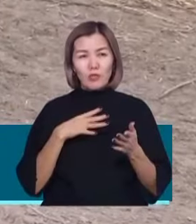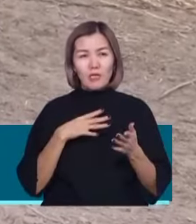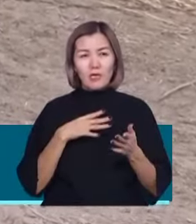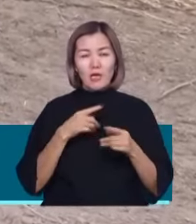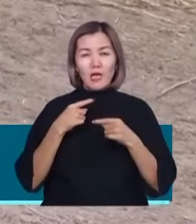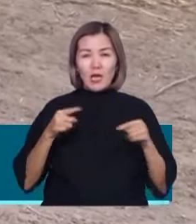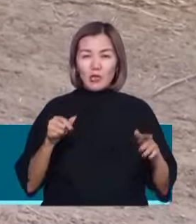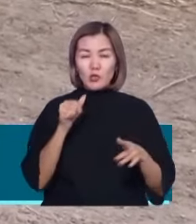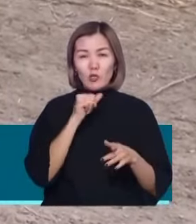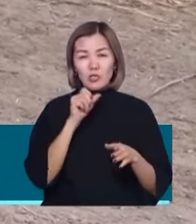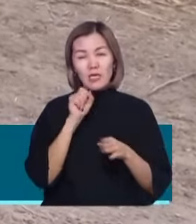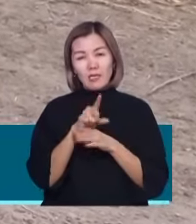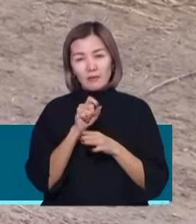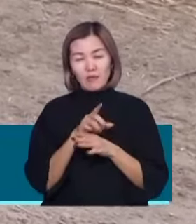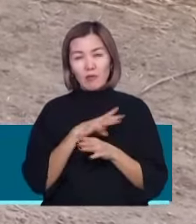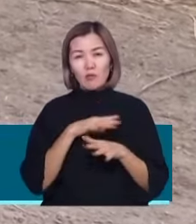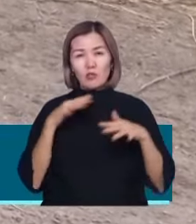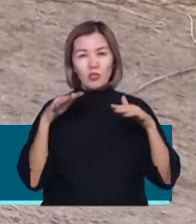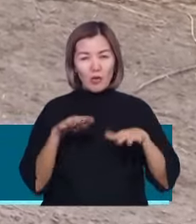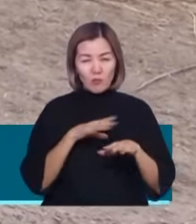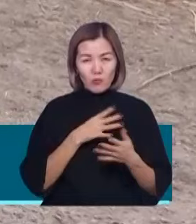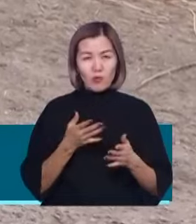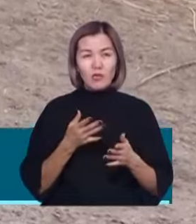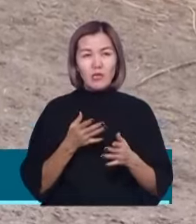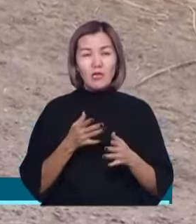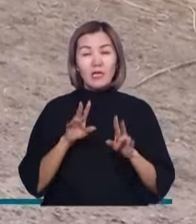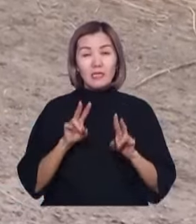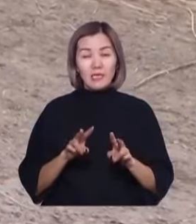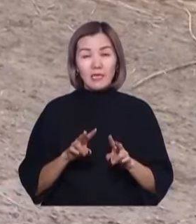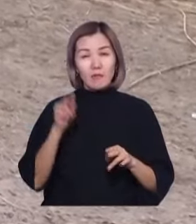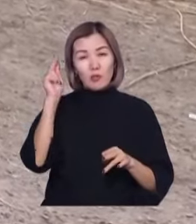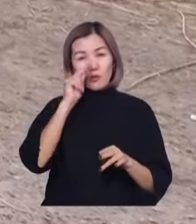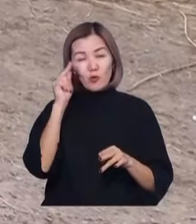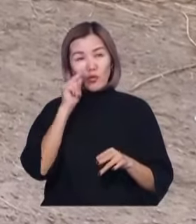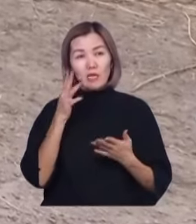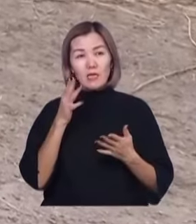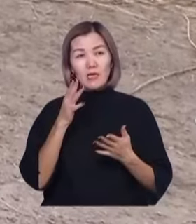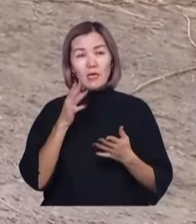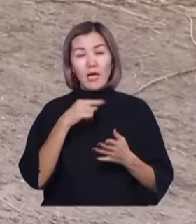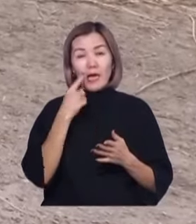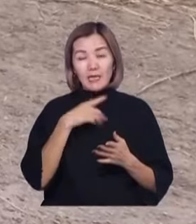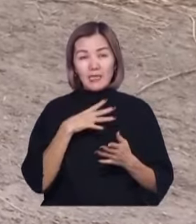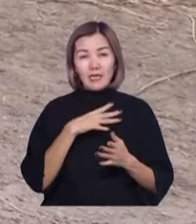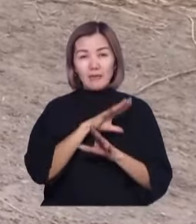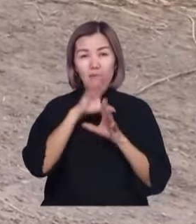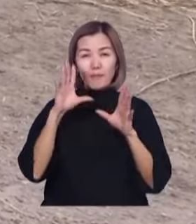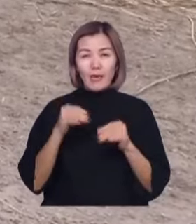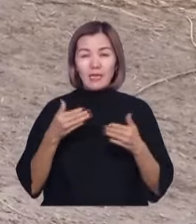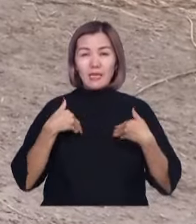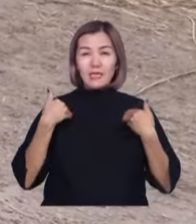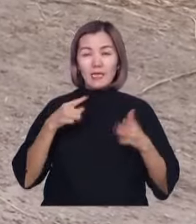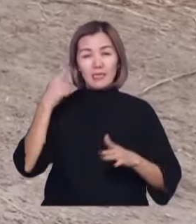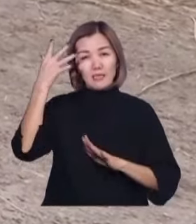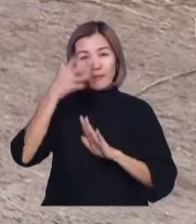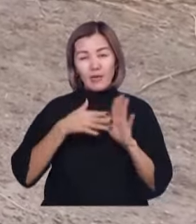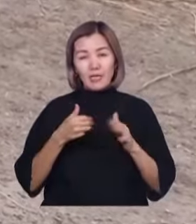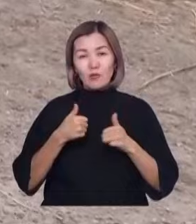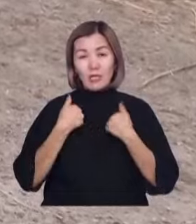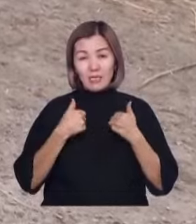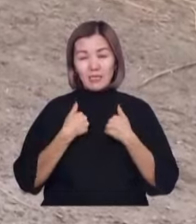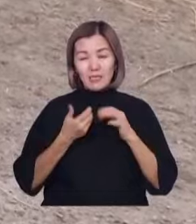Түрлі сынақ болды, тұтқиылдан шабуыл жасалды. Дегенмен теориялық дәрісте айтылған барлық кеңесті пайдалануға